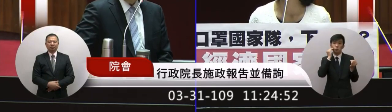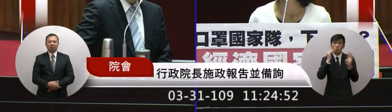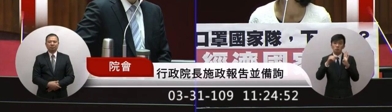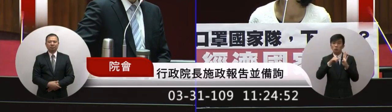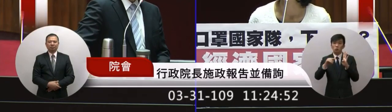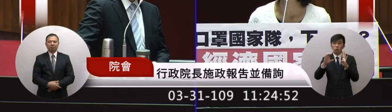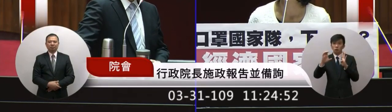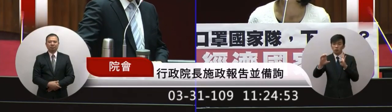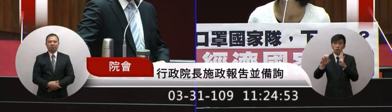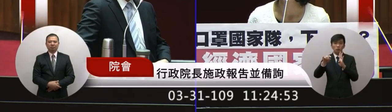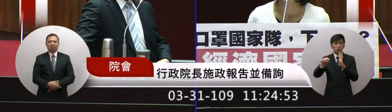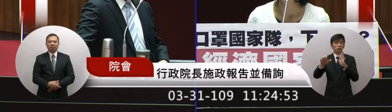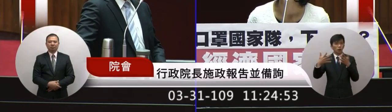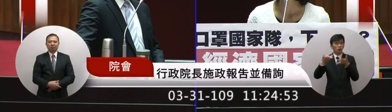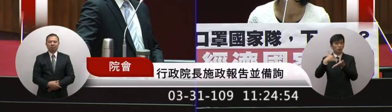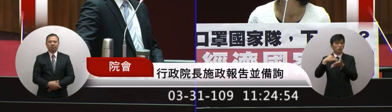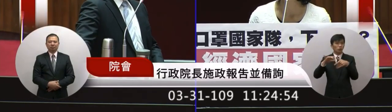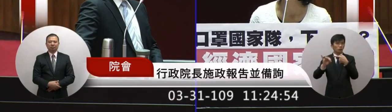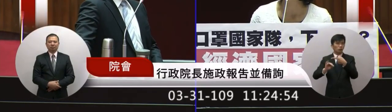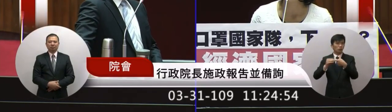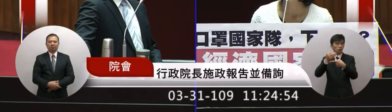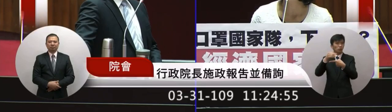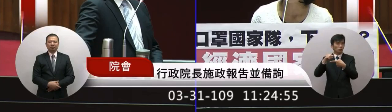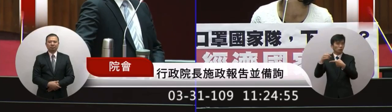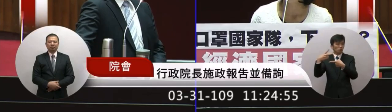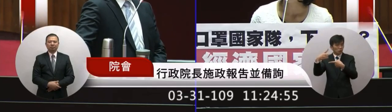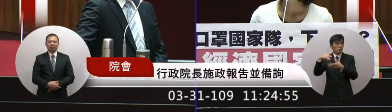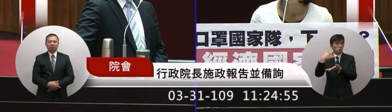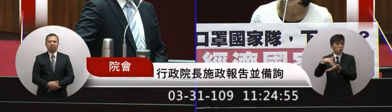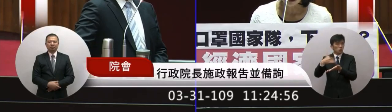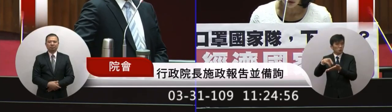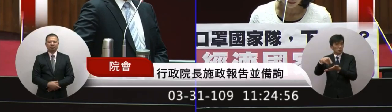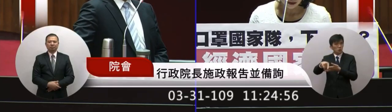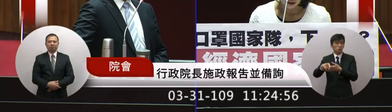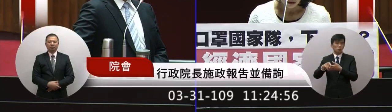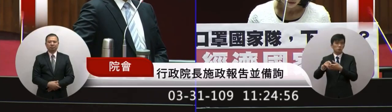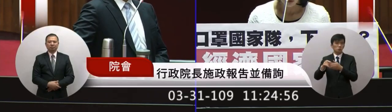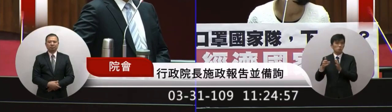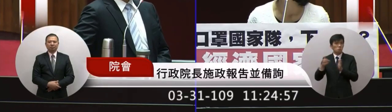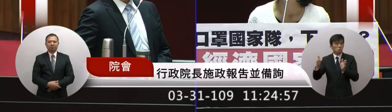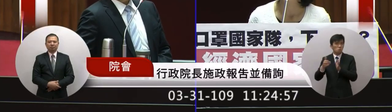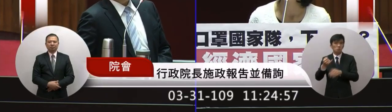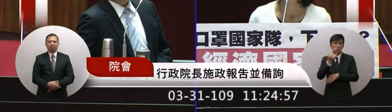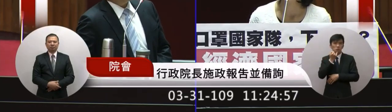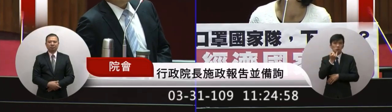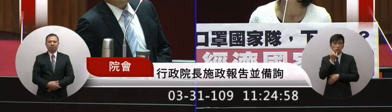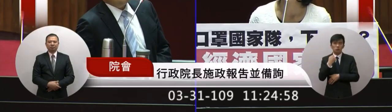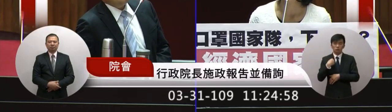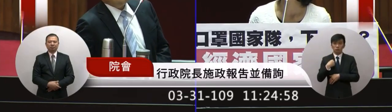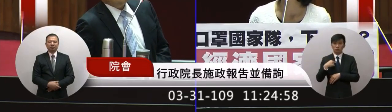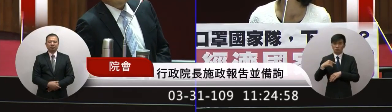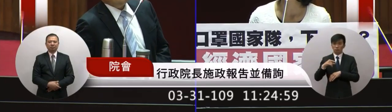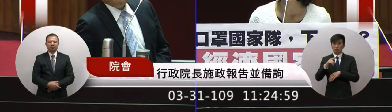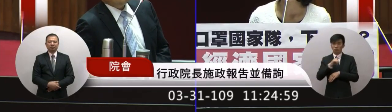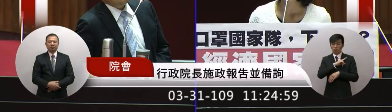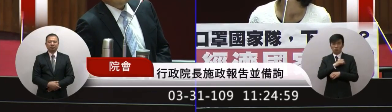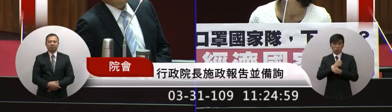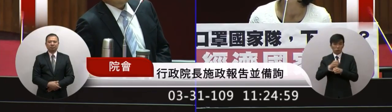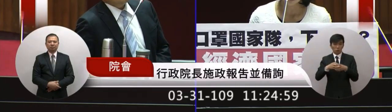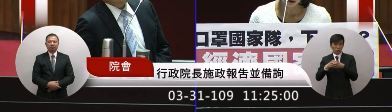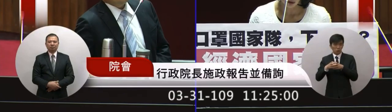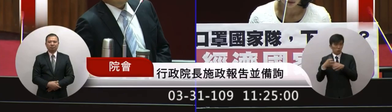只有9%到9.2%，所以是有很大的空间的。只是经过我们的团队盘点发现哈，四